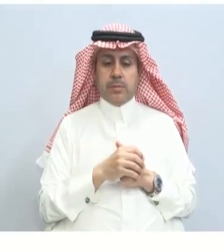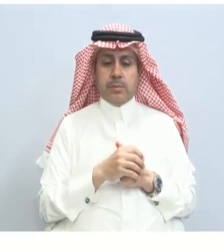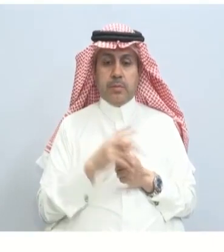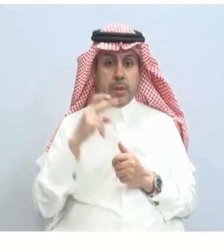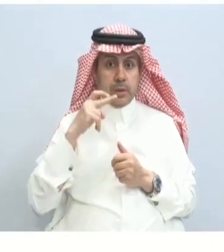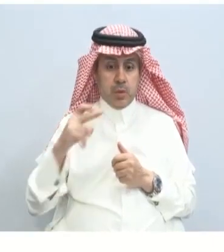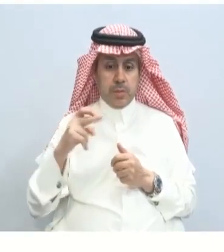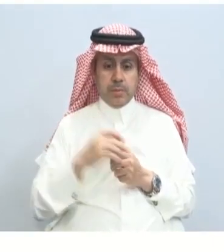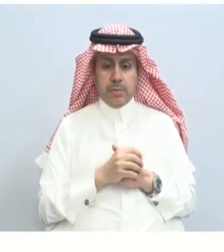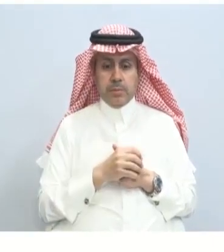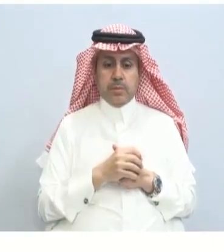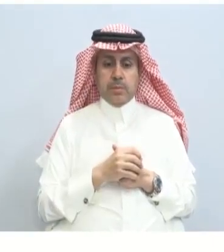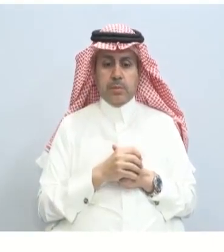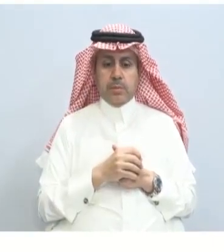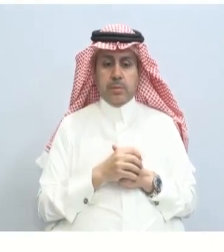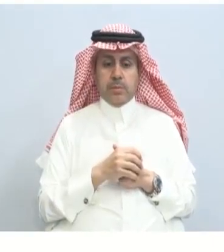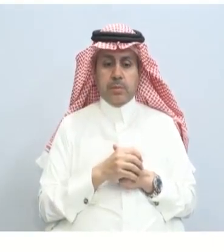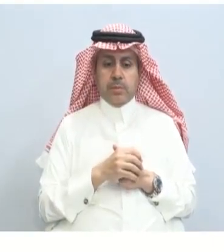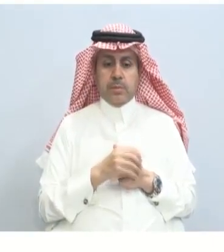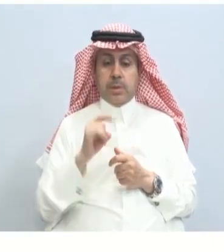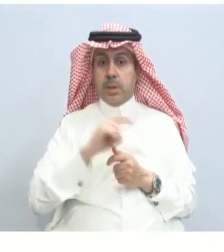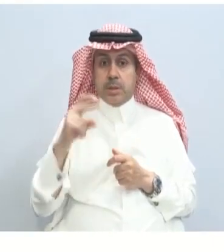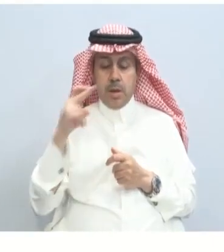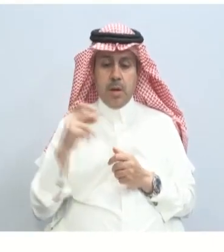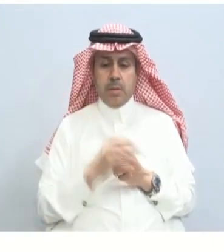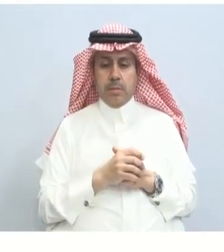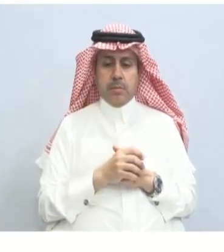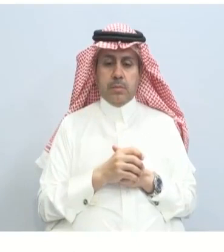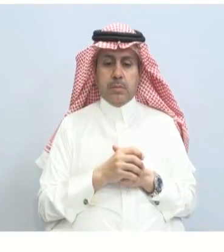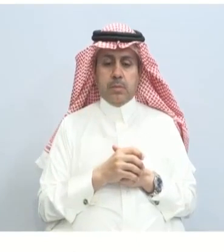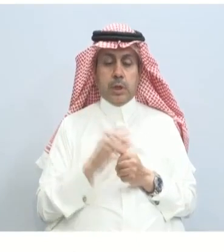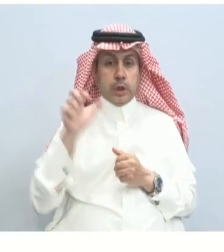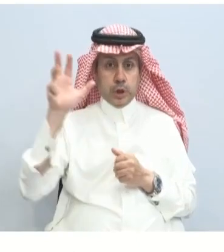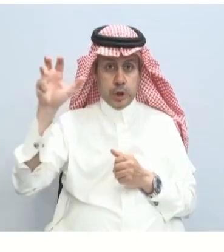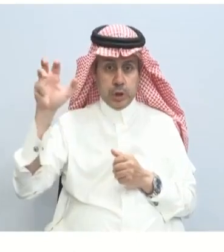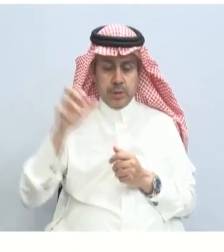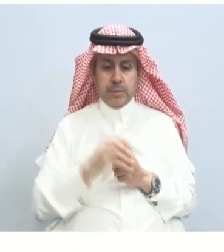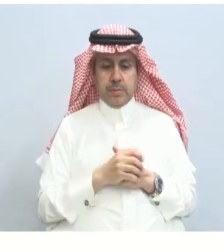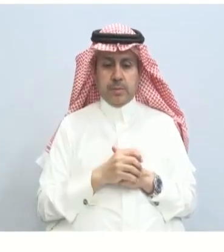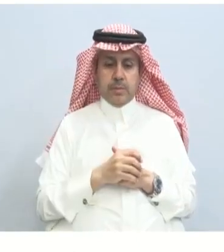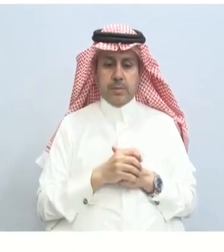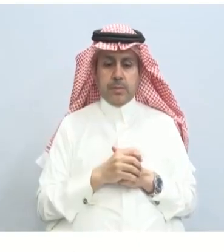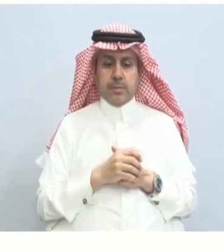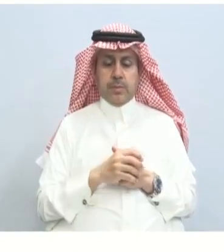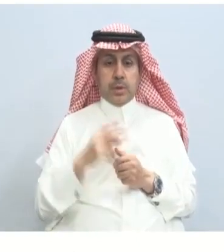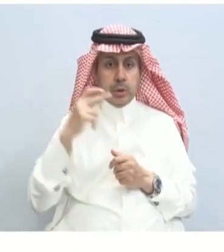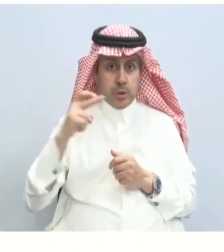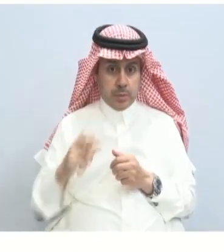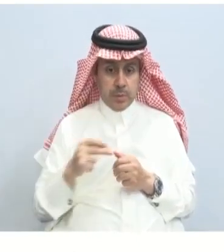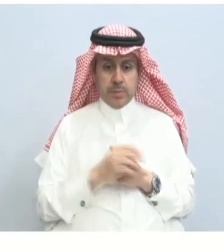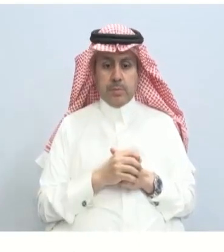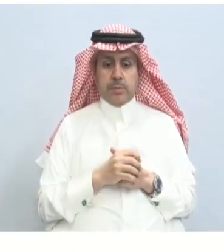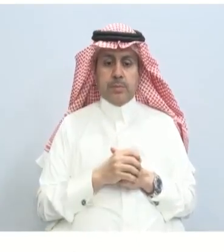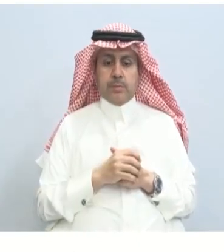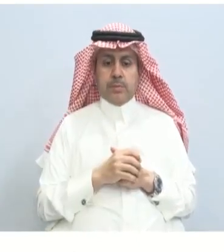الجواب الذي ليس حلا لهذه المعادله هو ال 90 درجه اما بقي الحلول هي تعتبر حلول